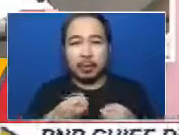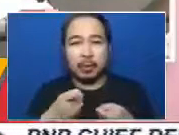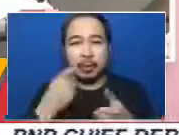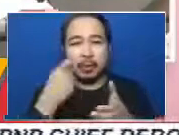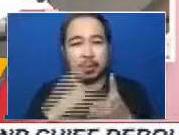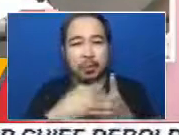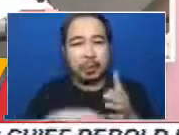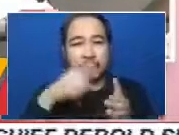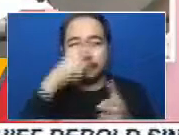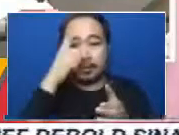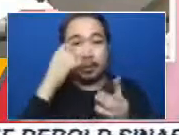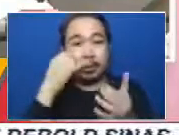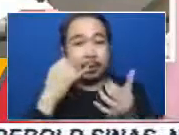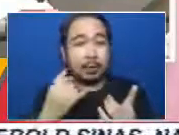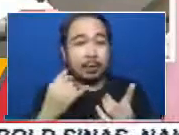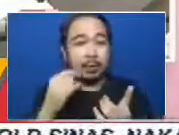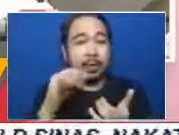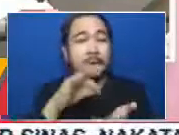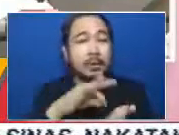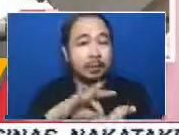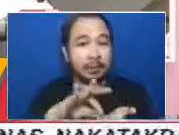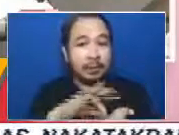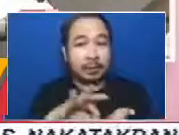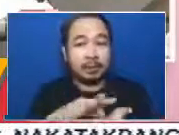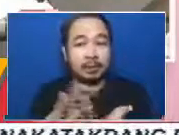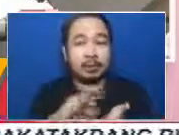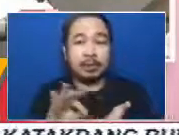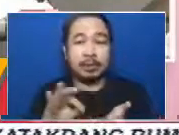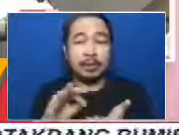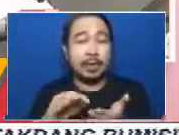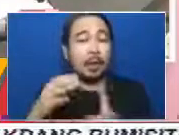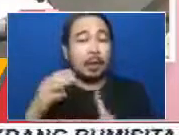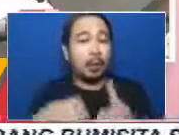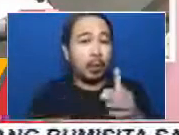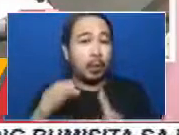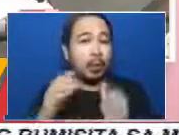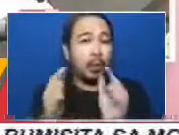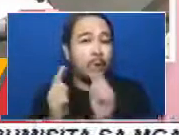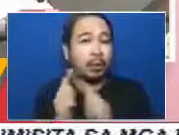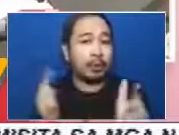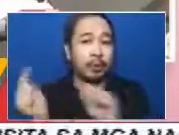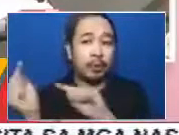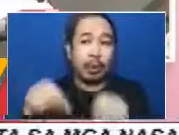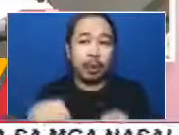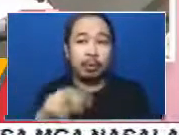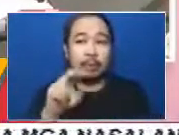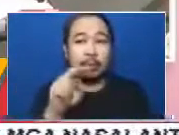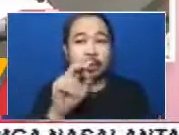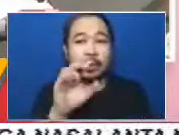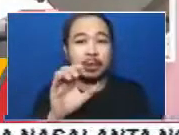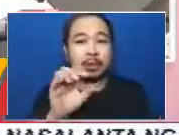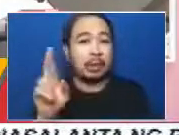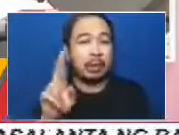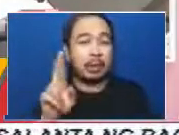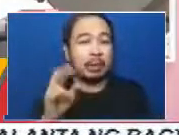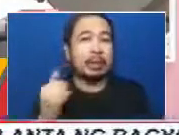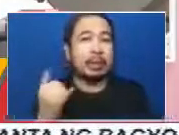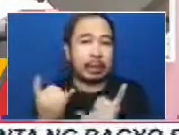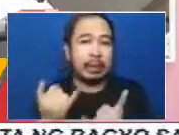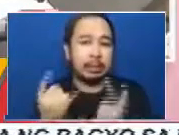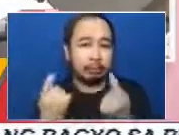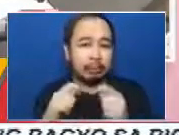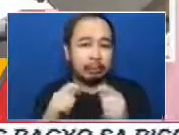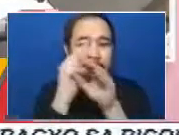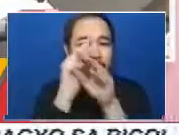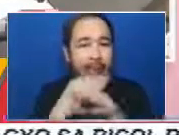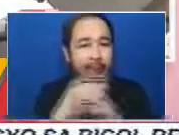automatic price control, especially ngayon na naka pandemic tayo under the state of calamity ang Luzon. So, meron